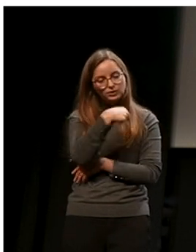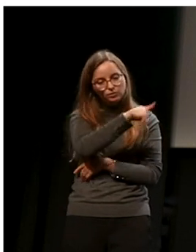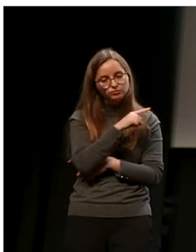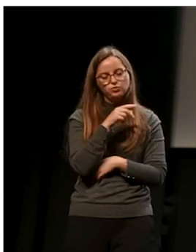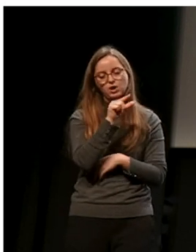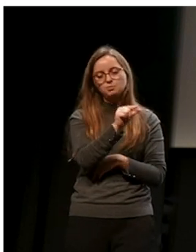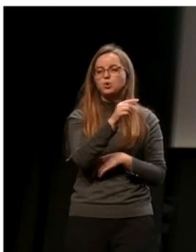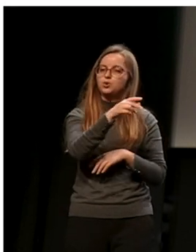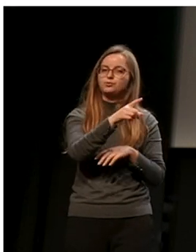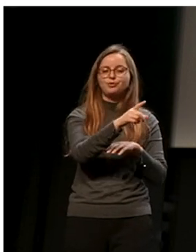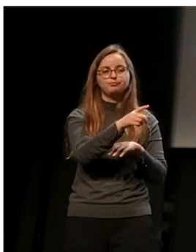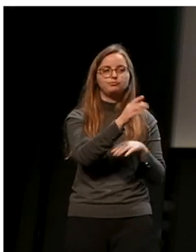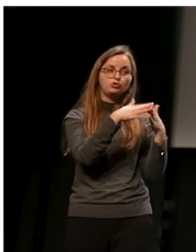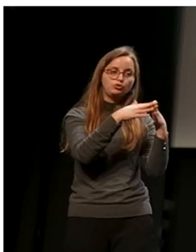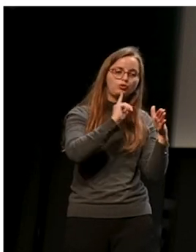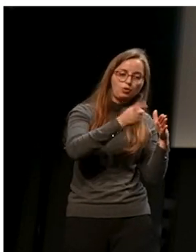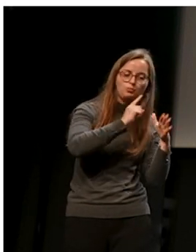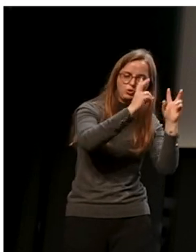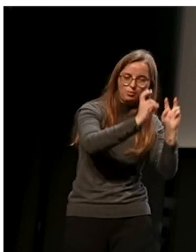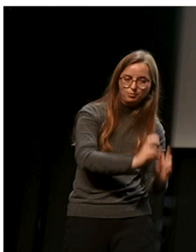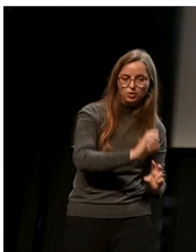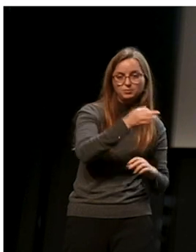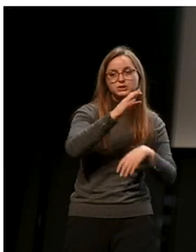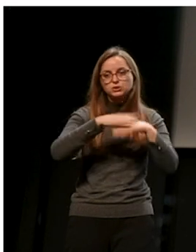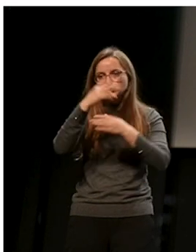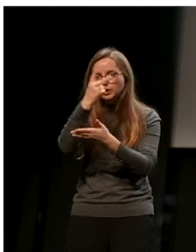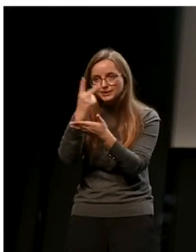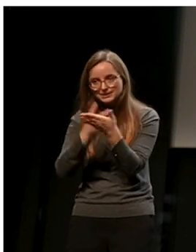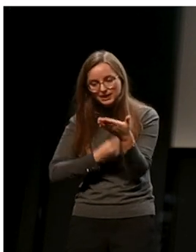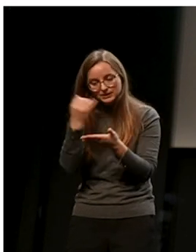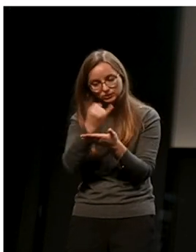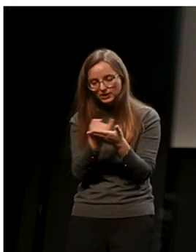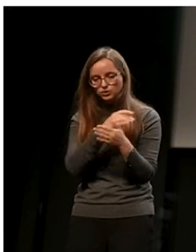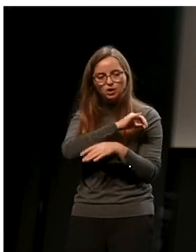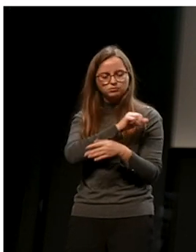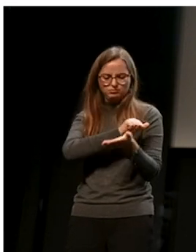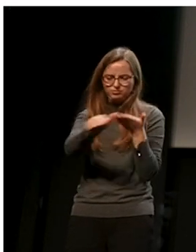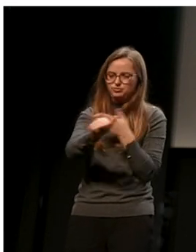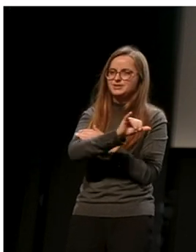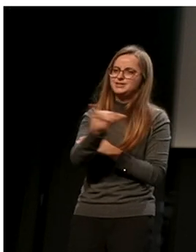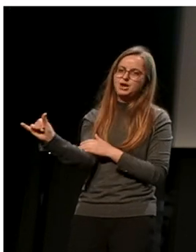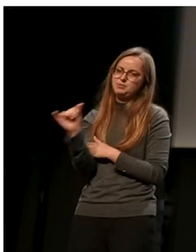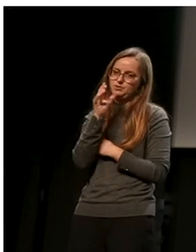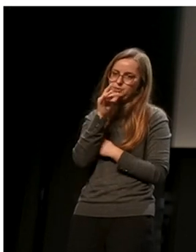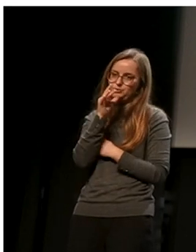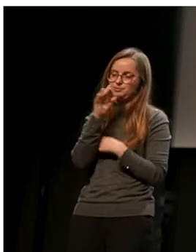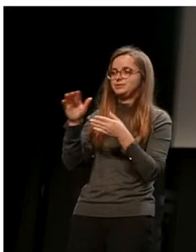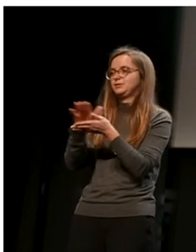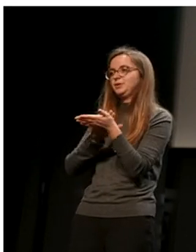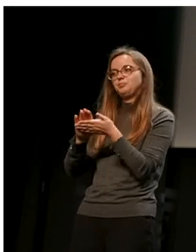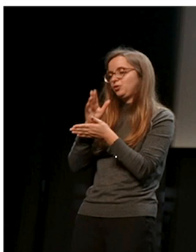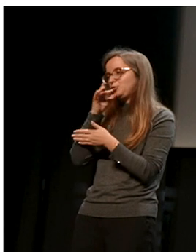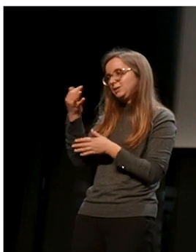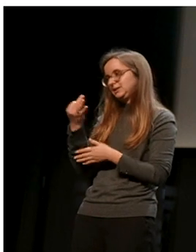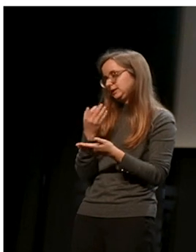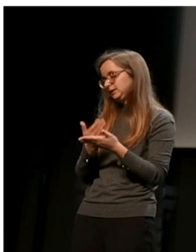retirer votre métier d'illustrateur, etc. Le seul truc est que vous aurez beaucoup plus de concurrents. Et non, donc, mais je m'arrête là. C'est pas ma réponse. En fait tu peux pas comparer